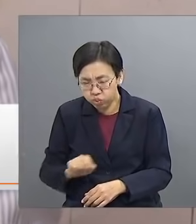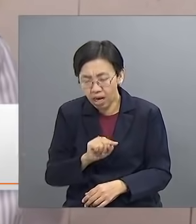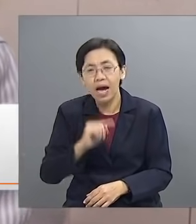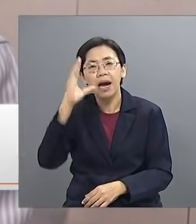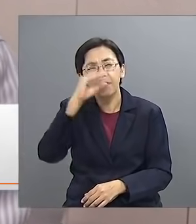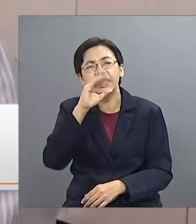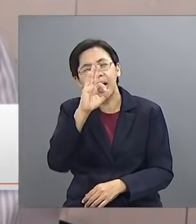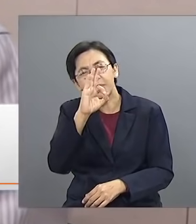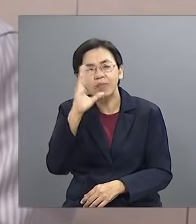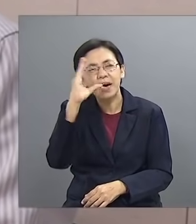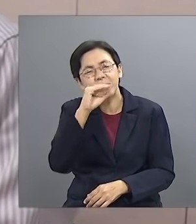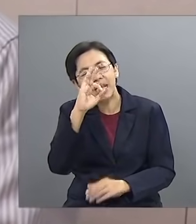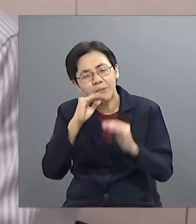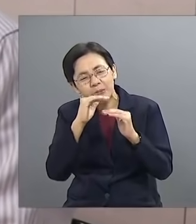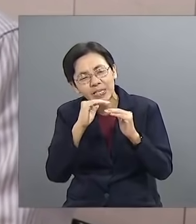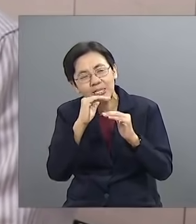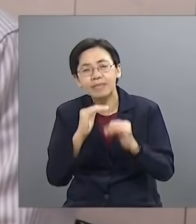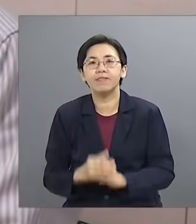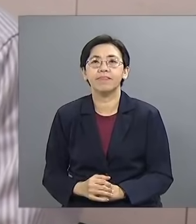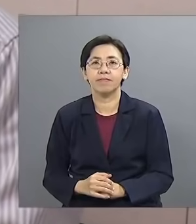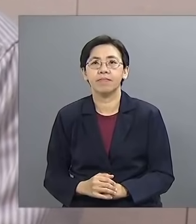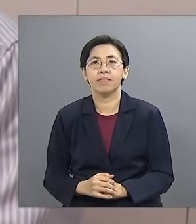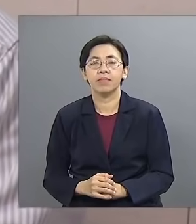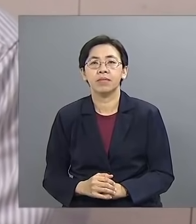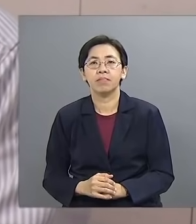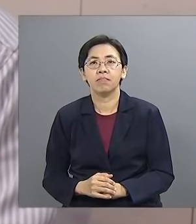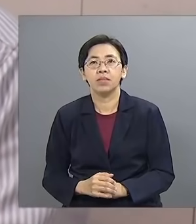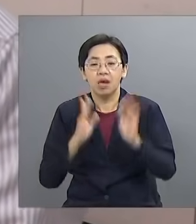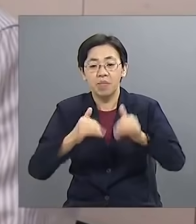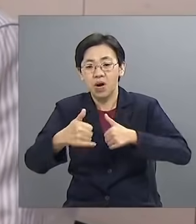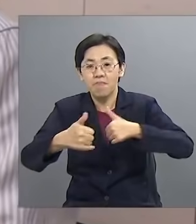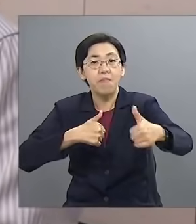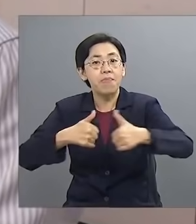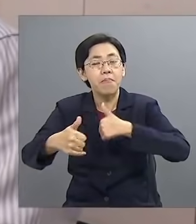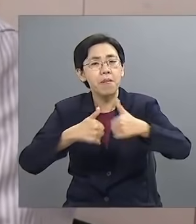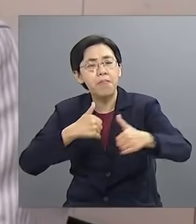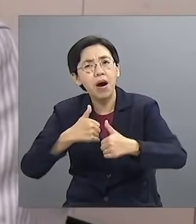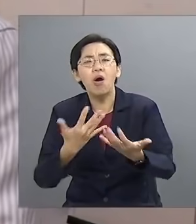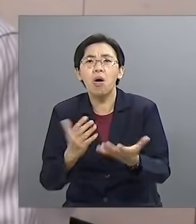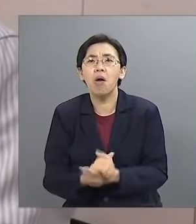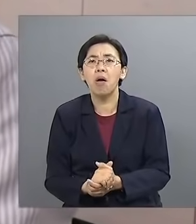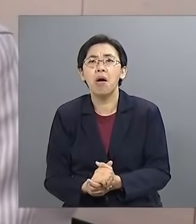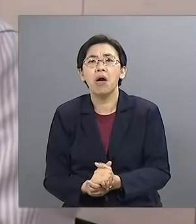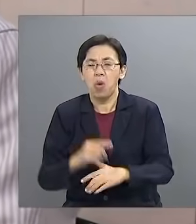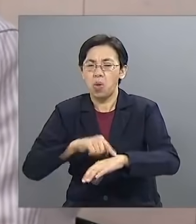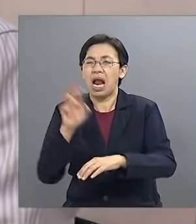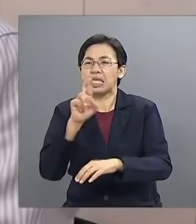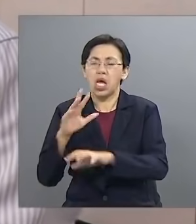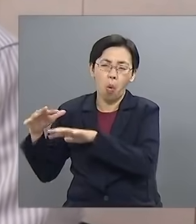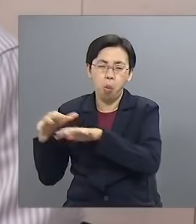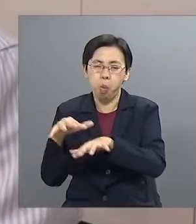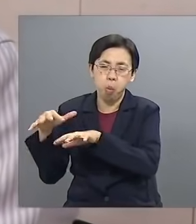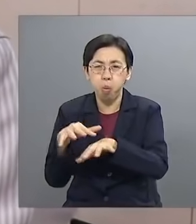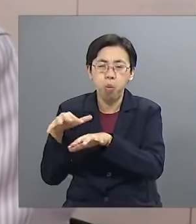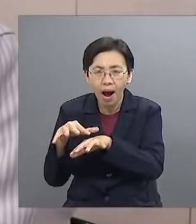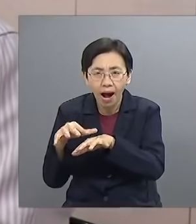างเงี้ยแล้วลูกค้าก็จะเข้าก็ประมาณถ้าจะเยอะก็ตอนเที่ยงอะค่ะแล้วก็จะไปเยอะอีกที